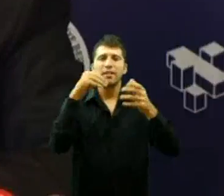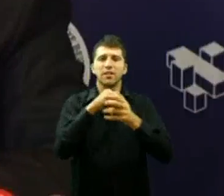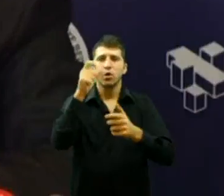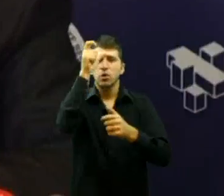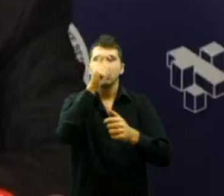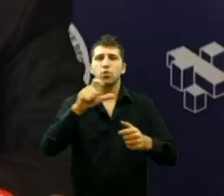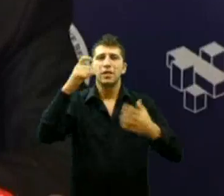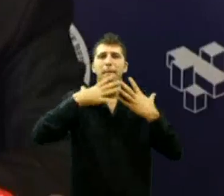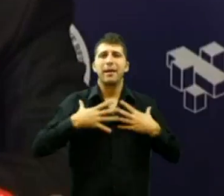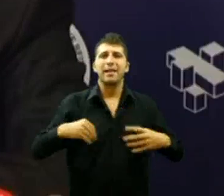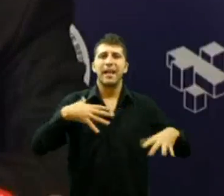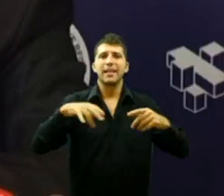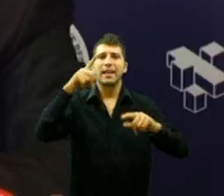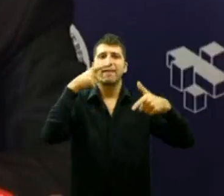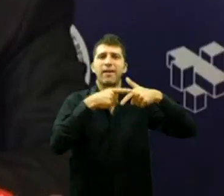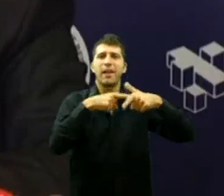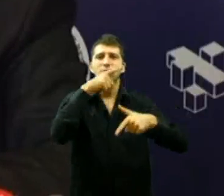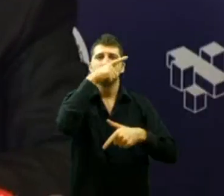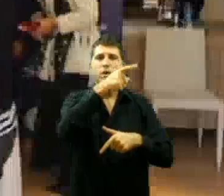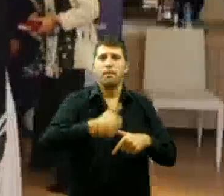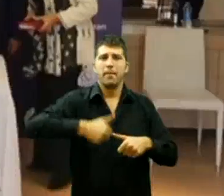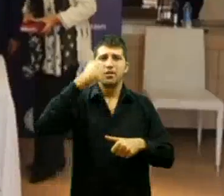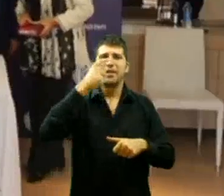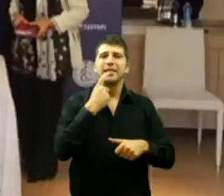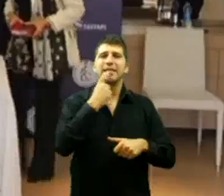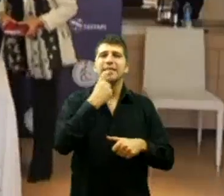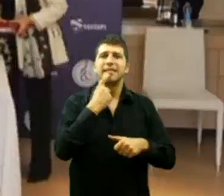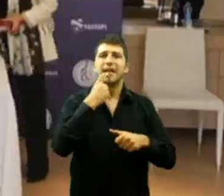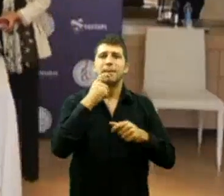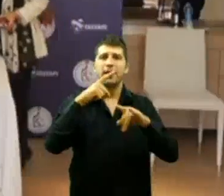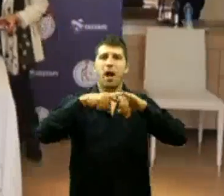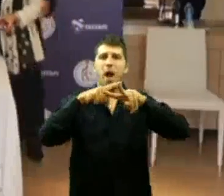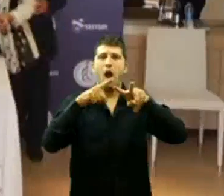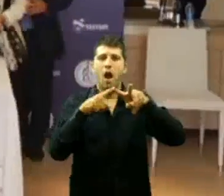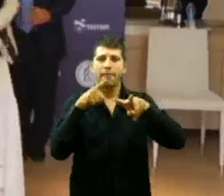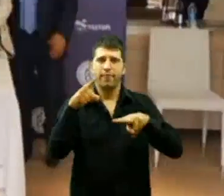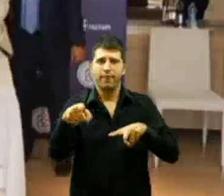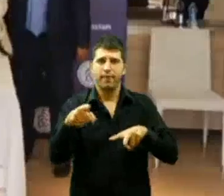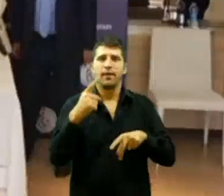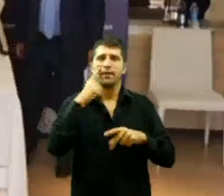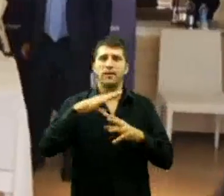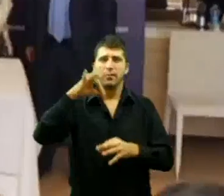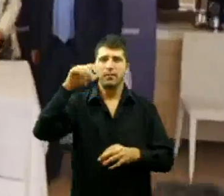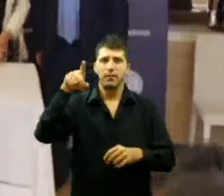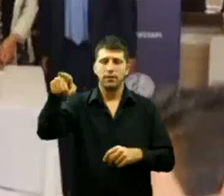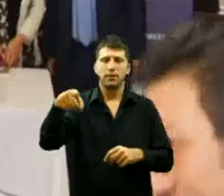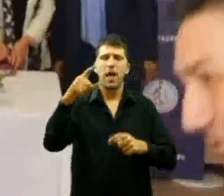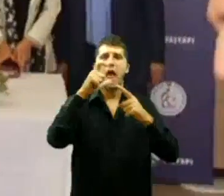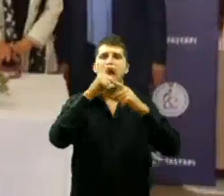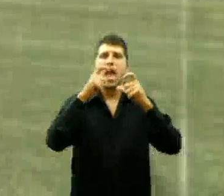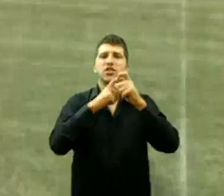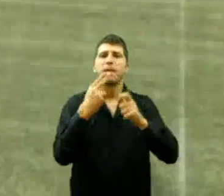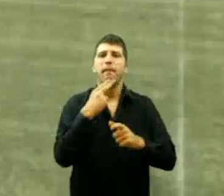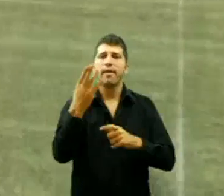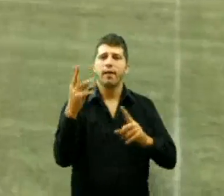Türkiye Bedensel Engelliler Federasyonu Başkanı Demirhan Şerefan, Yönetim Kurulu Üyesi Atilla Bingöl ve Taşyapı Yönetim Kurulu Üyesi Ece Turanlı